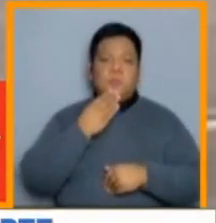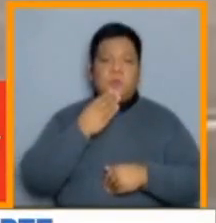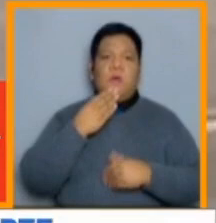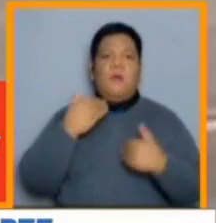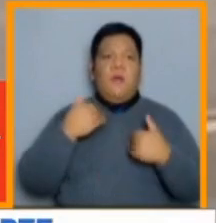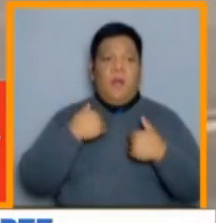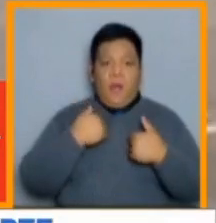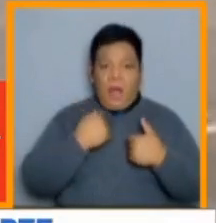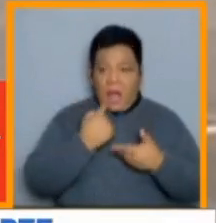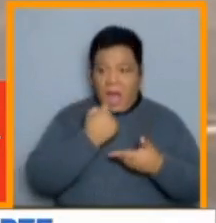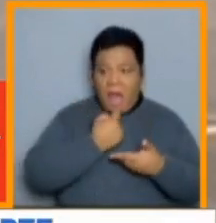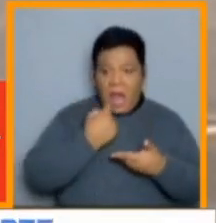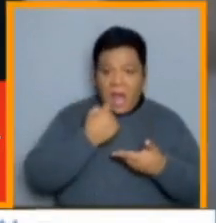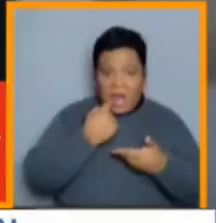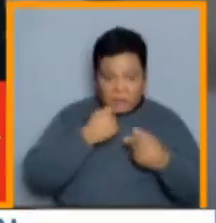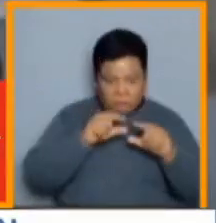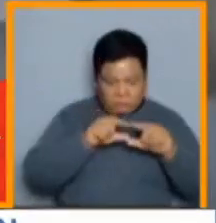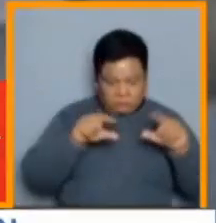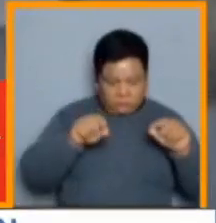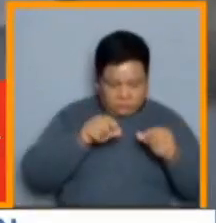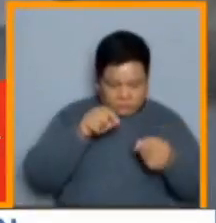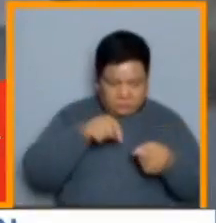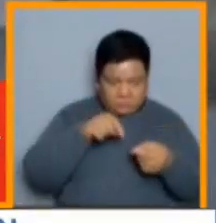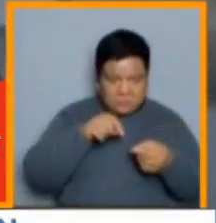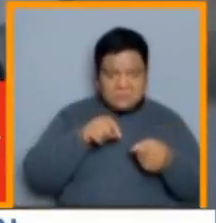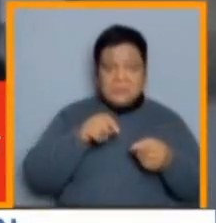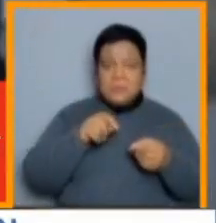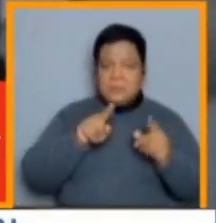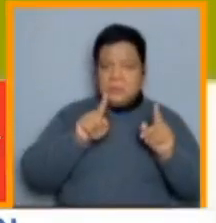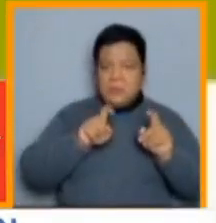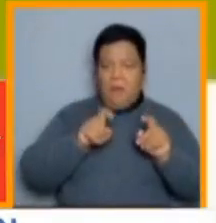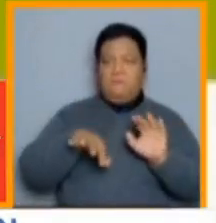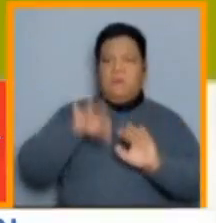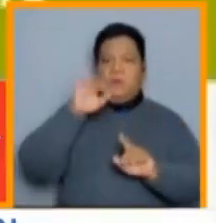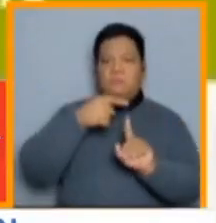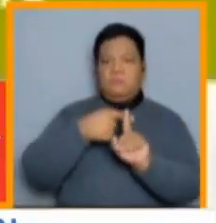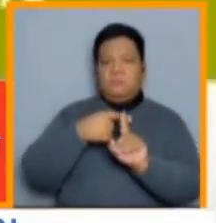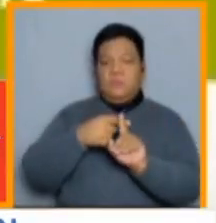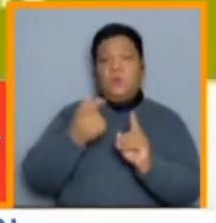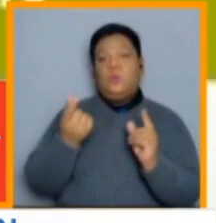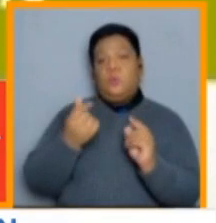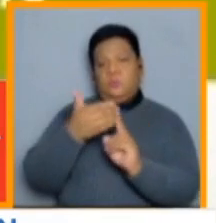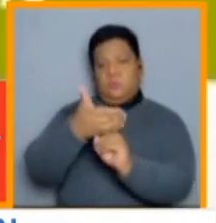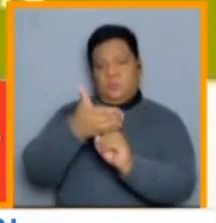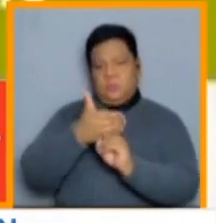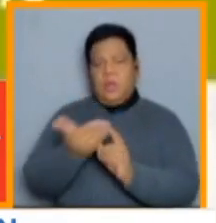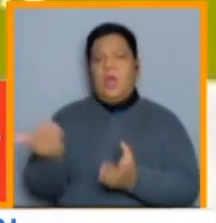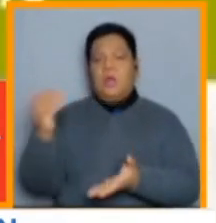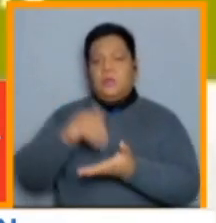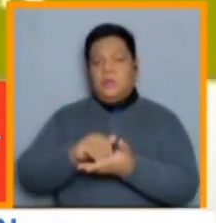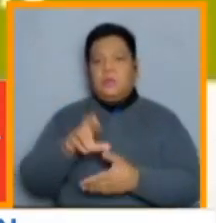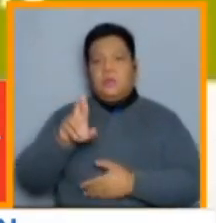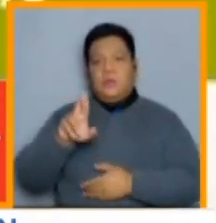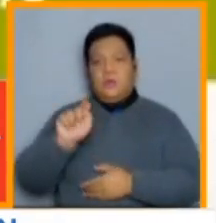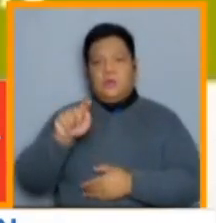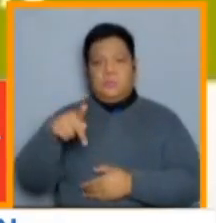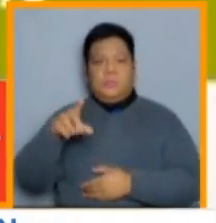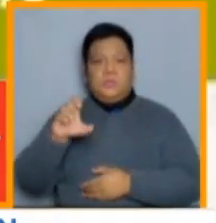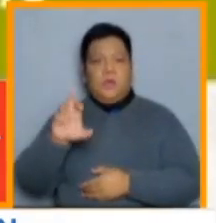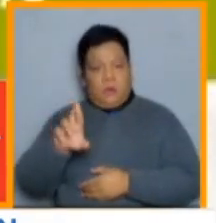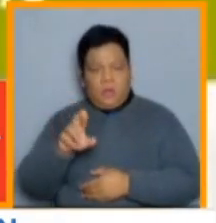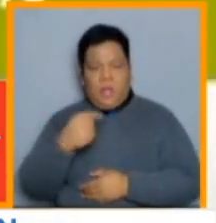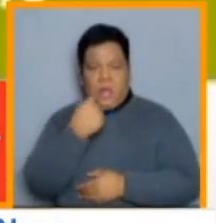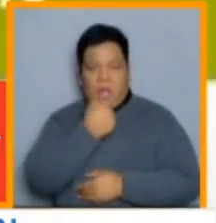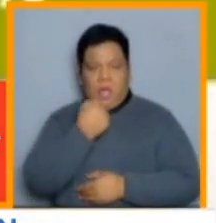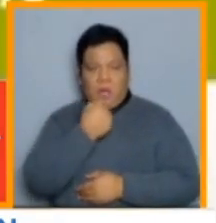test. Agad silang isinilalim sa isolation at RT-PCR test. To give way sa mga wala